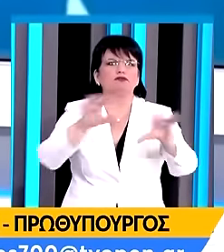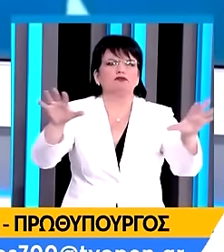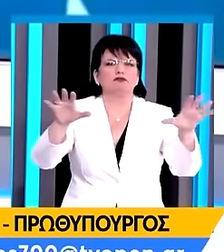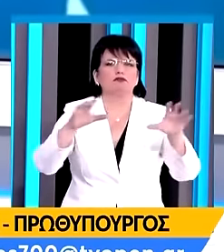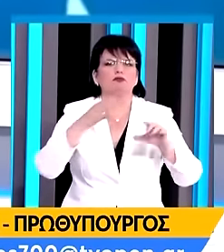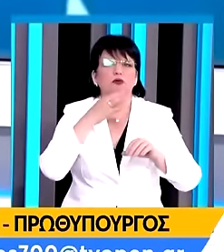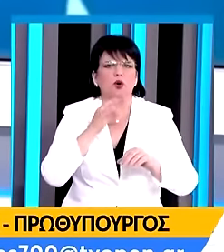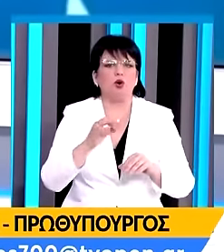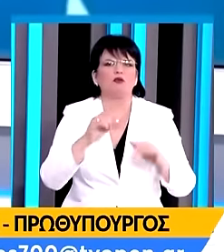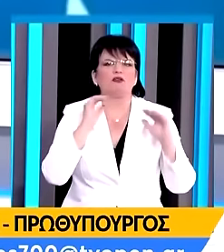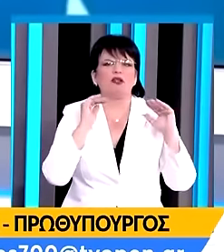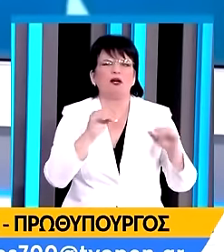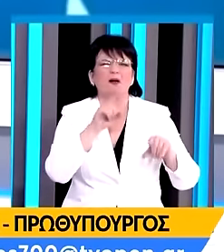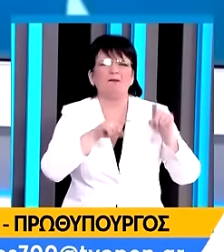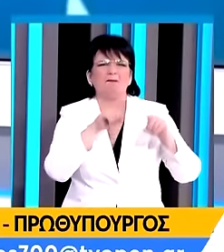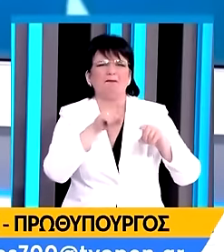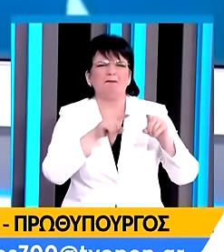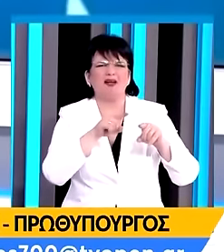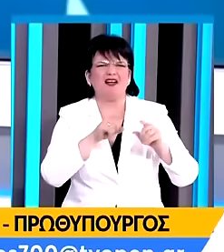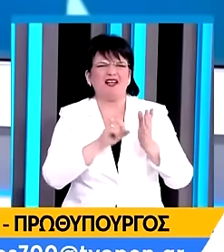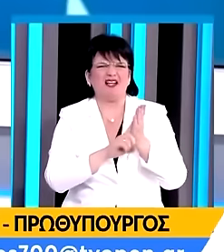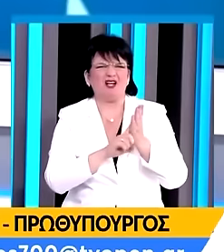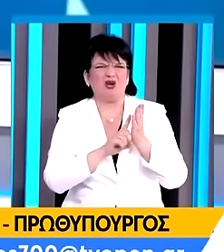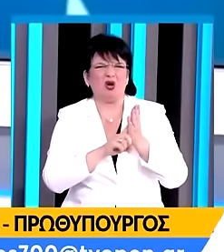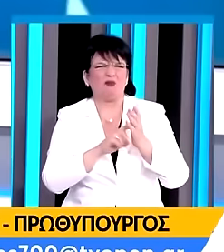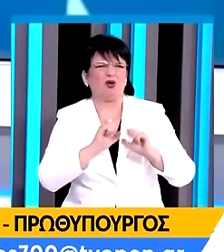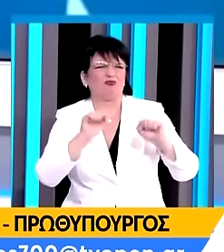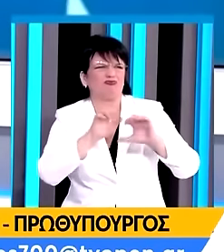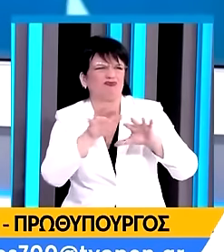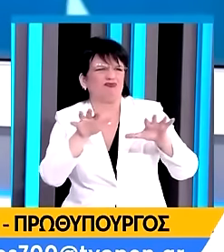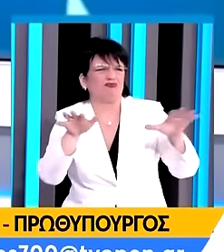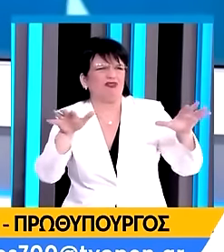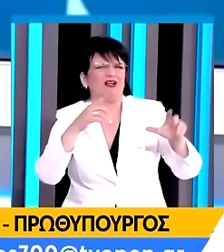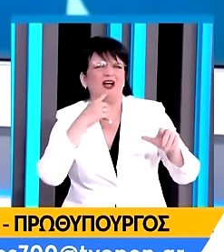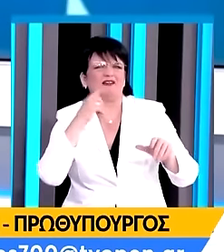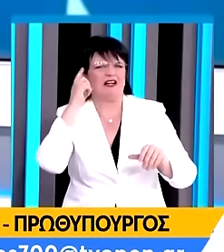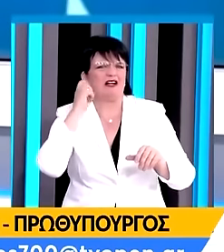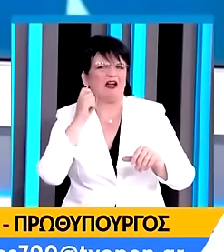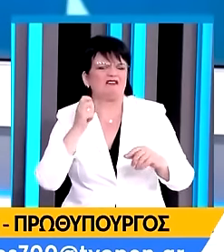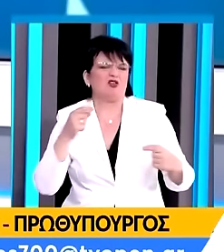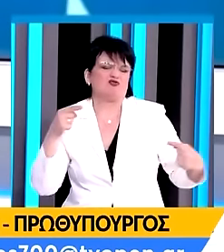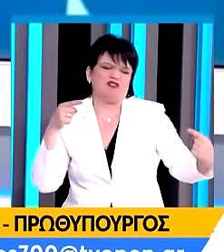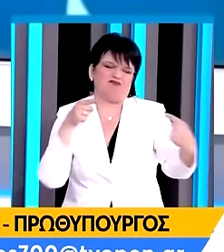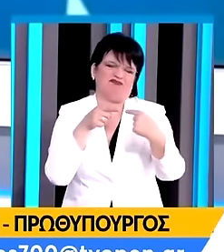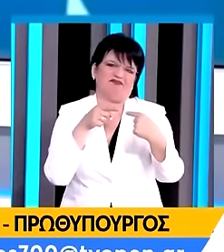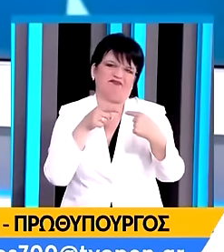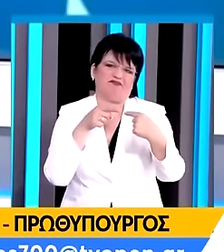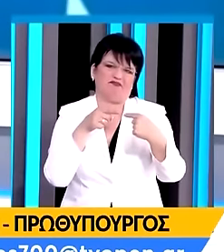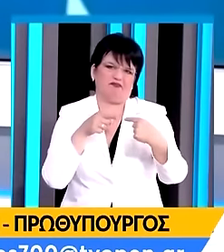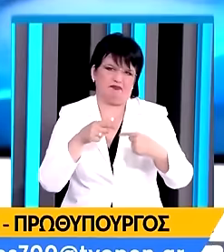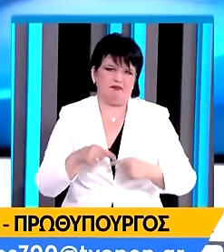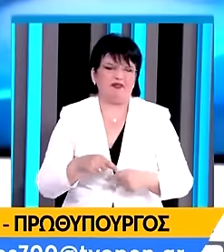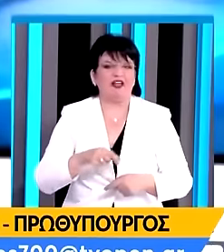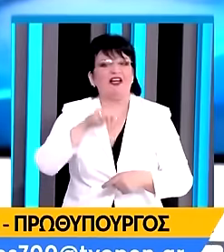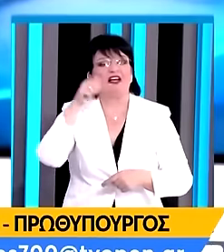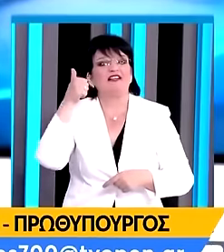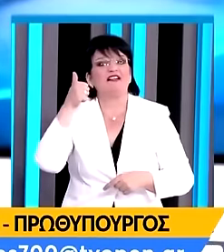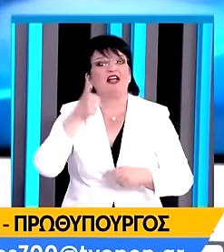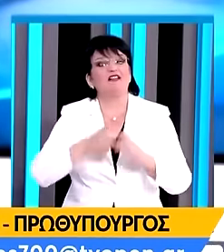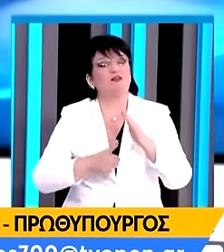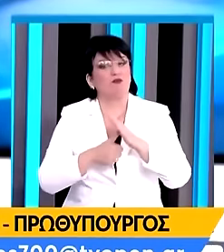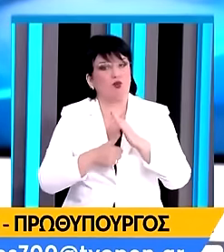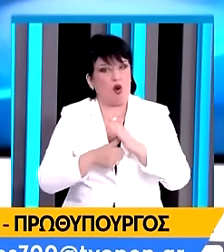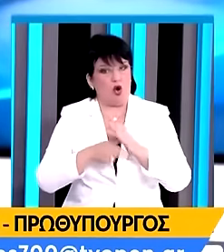όσο κάποιοι εξακολουθούν να την ονοματίζουν Δημοκρατία της Μακεδονίας, θα ξέρετε ότι θα μας βγουν απέναντι. Πάντως, εχθές η πρόεδρος της